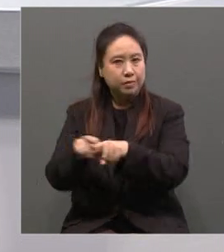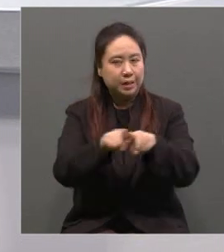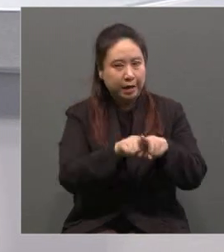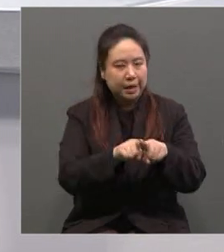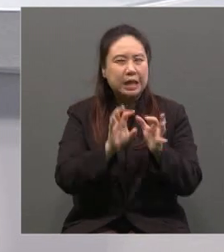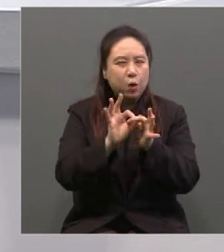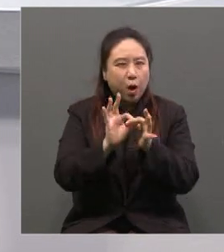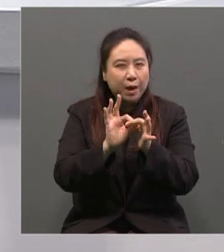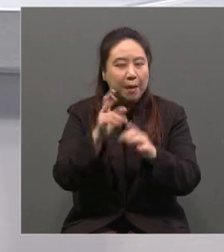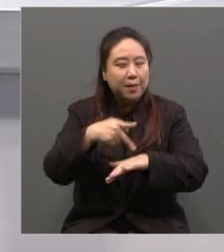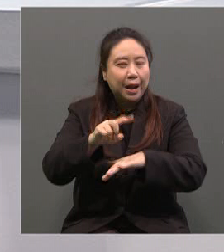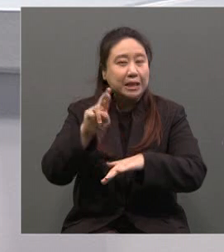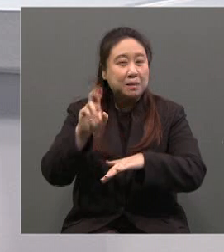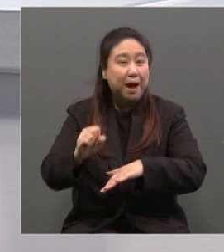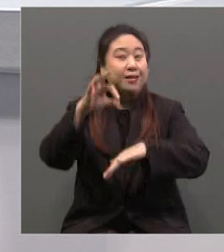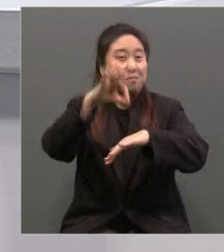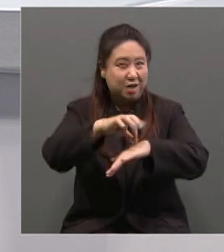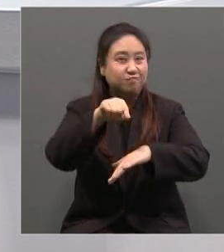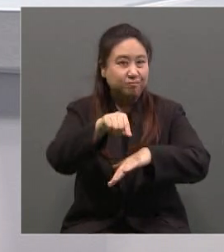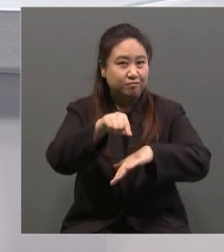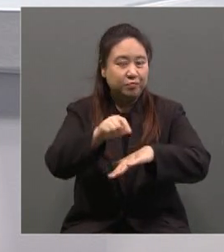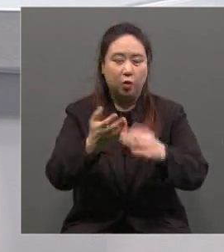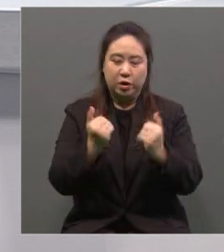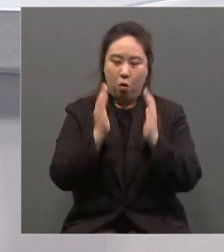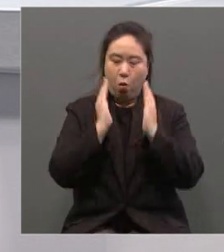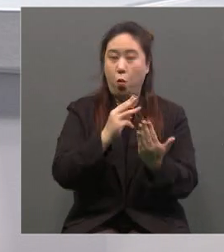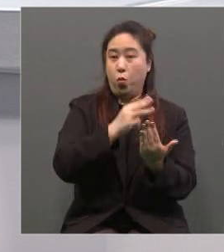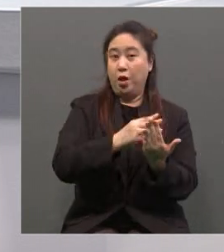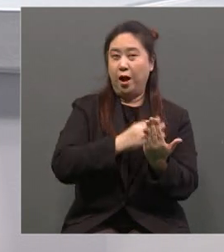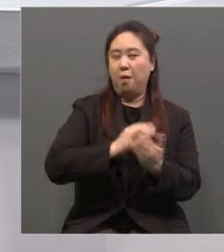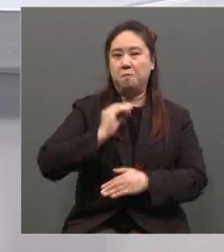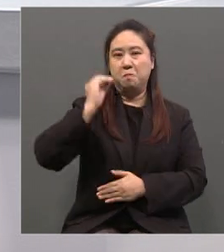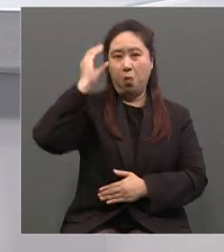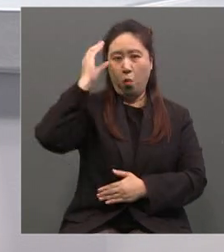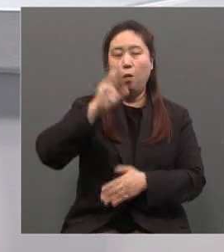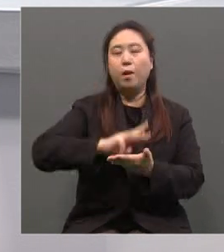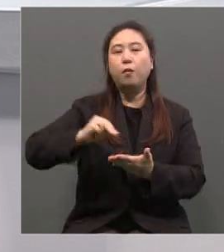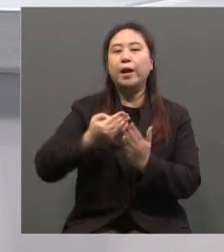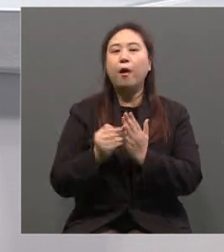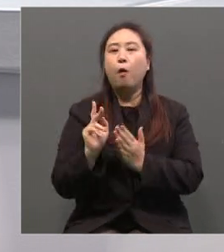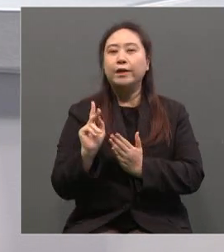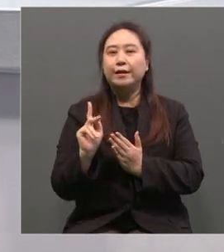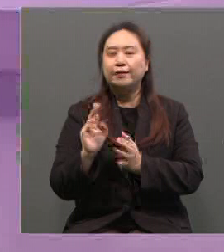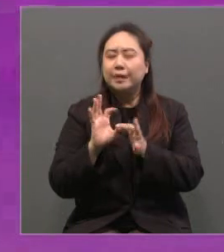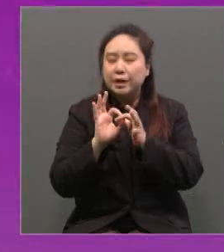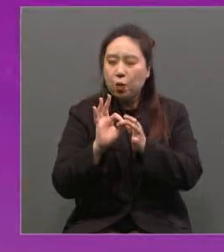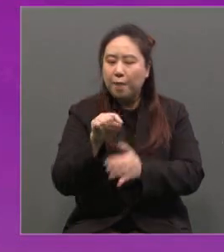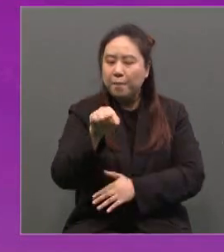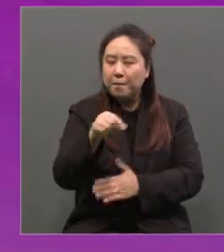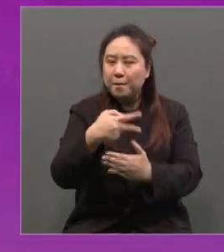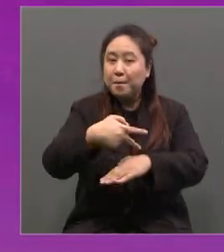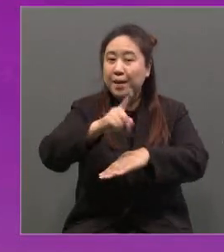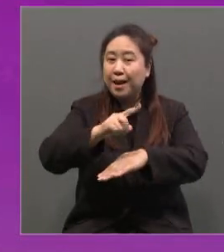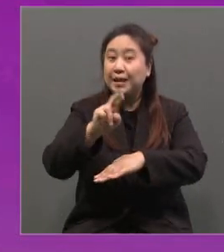แหน่งประธานสภาแบบนี้ไปดูมุมมองของนักวิชาการจากมหาวิทยาลัยขอนแก่นกับตำแหน่งประธานสภาเด็ก